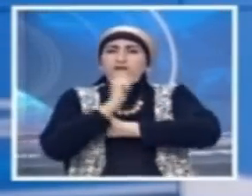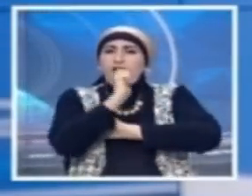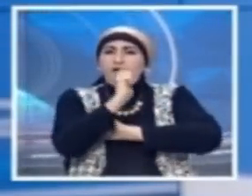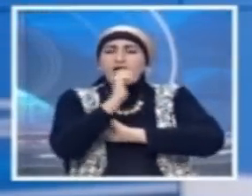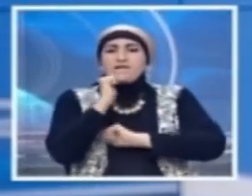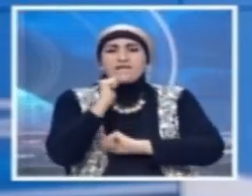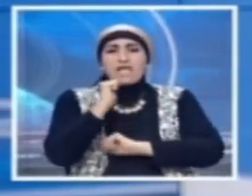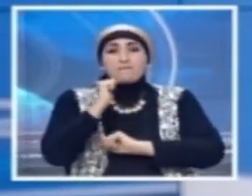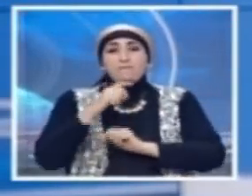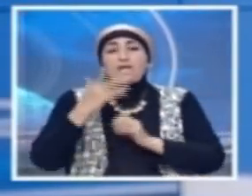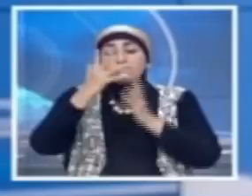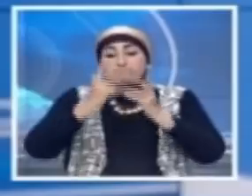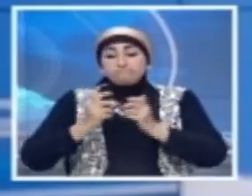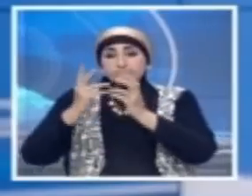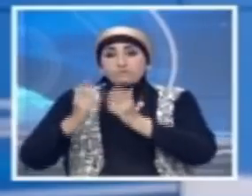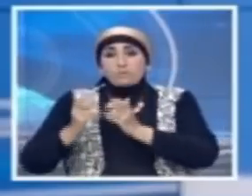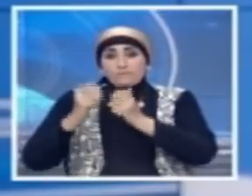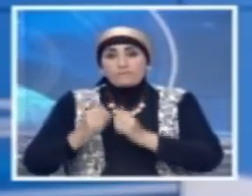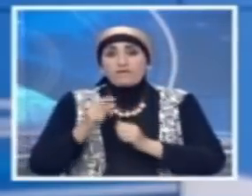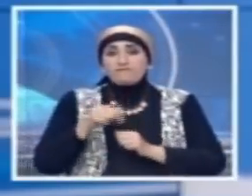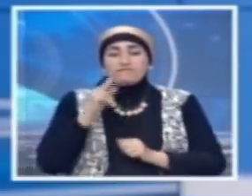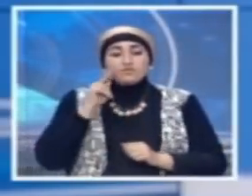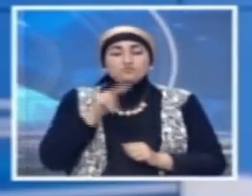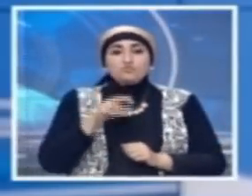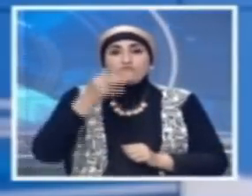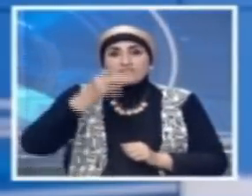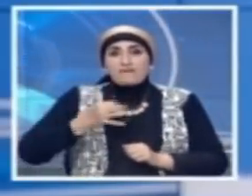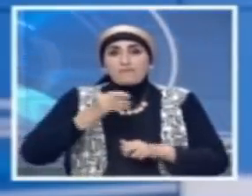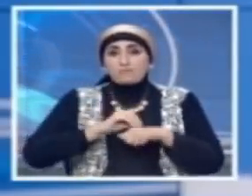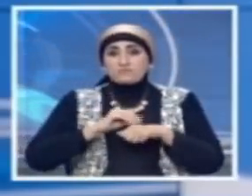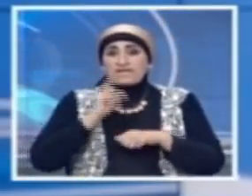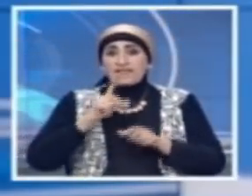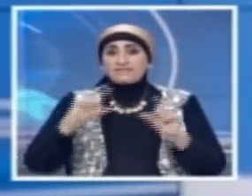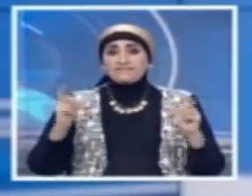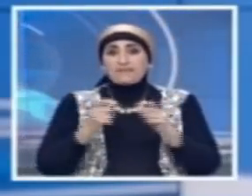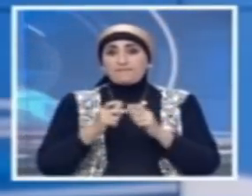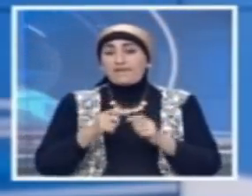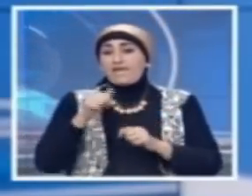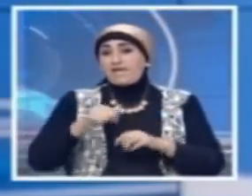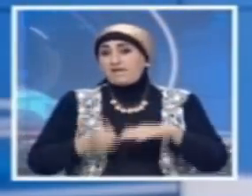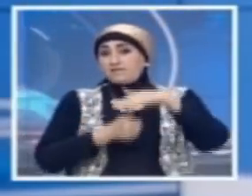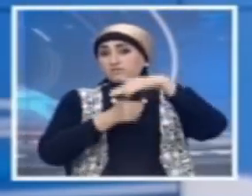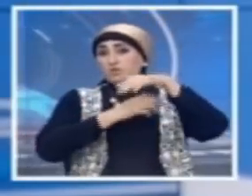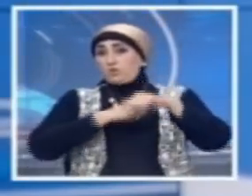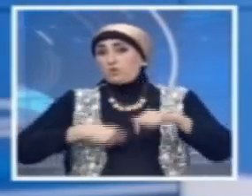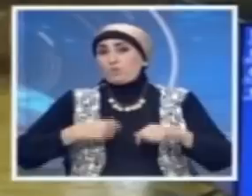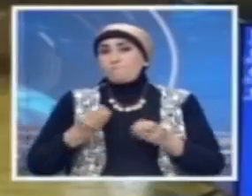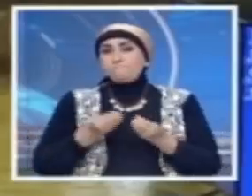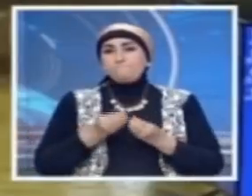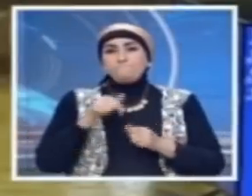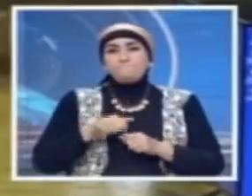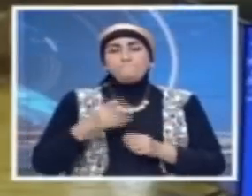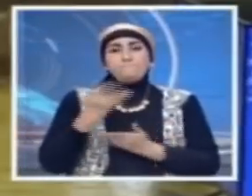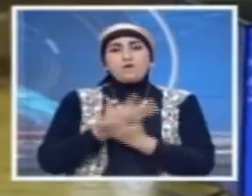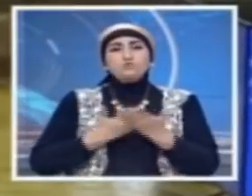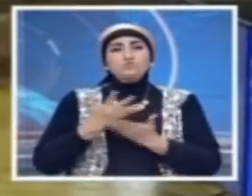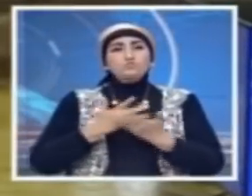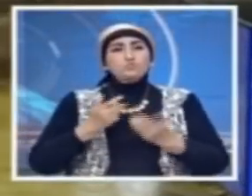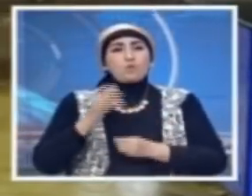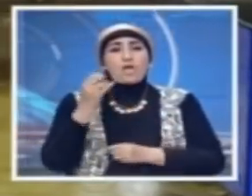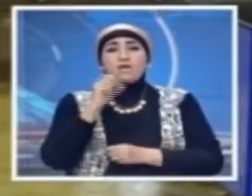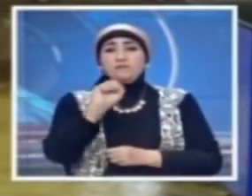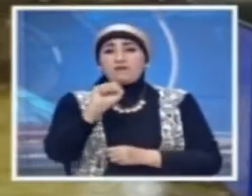المستهدفة بالمرحلة الحالية على أرض الواقع. جاء ذلك خلال الاجتماع الذي عقده رئيس الوزراء لمتابعة عدد